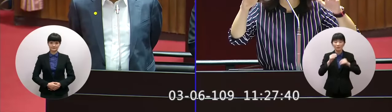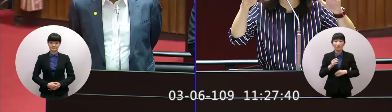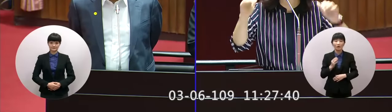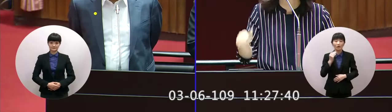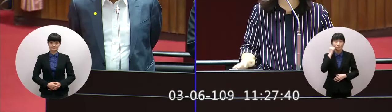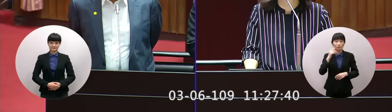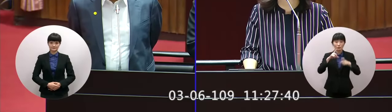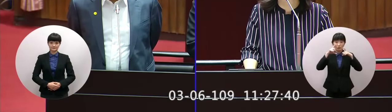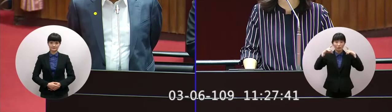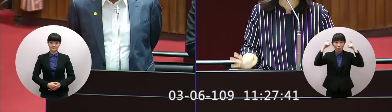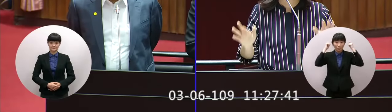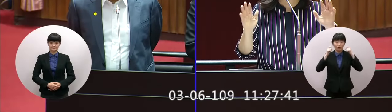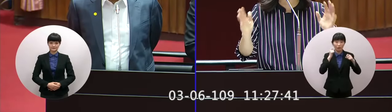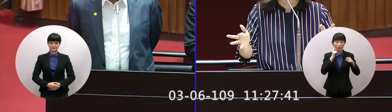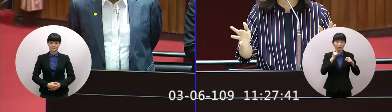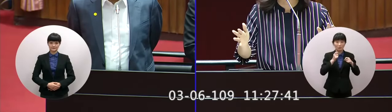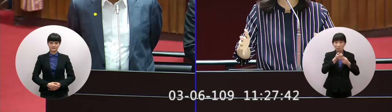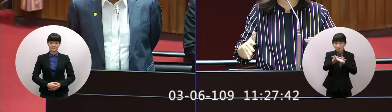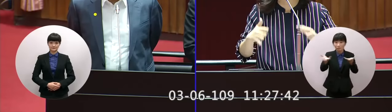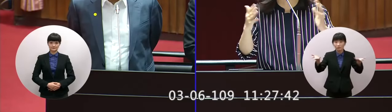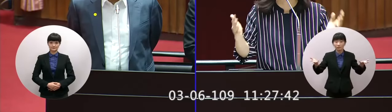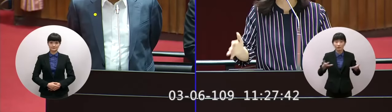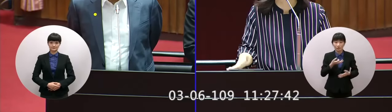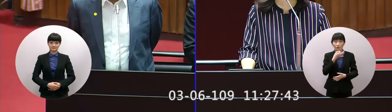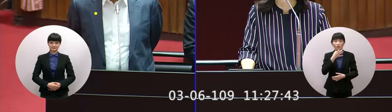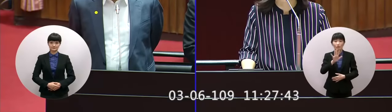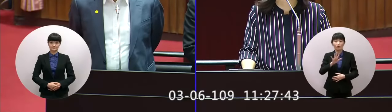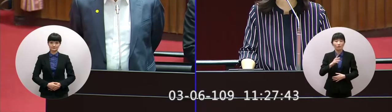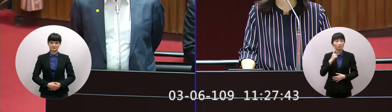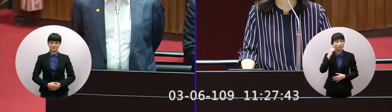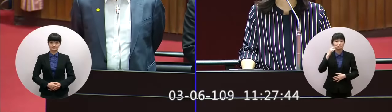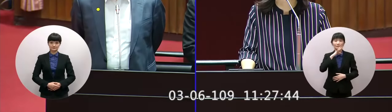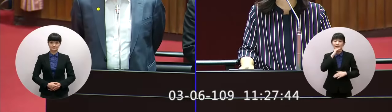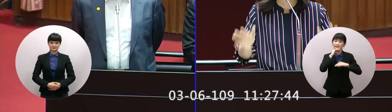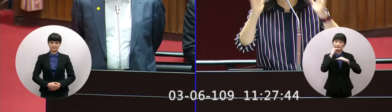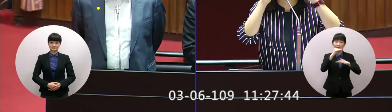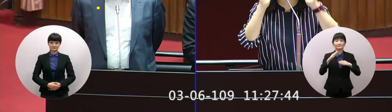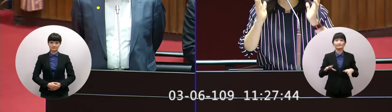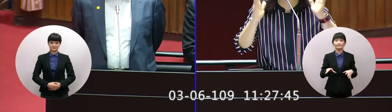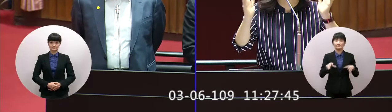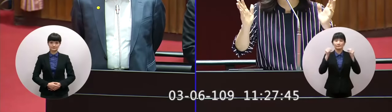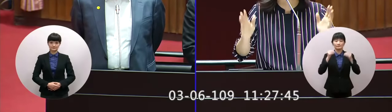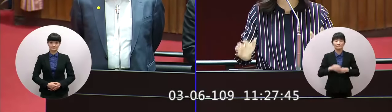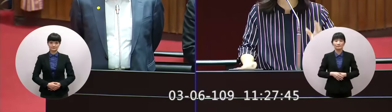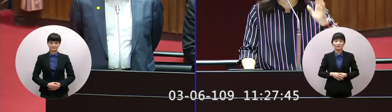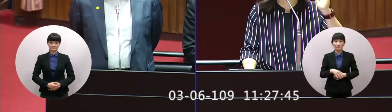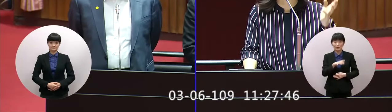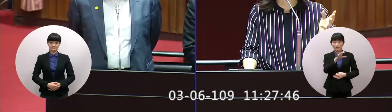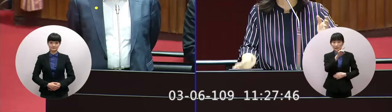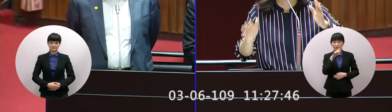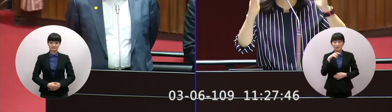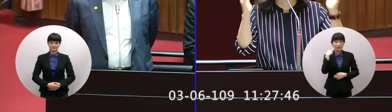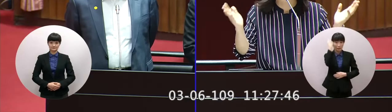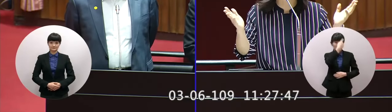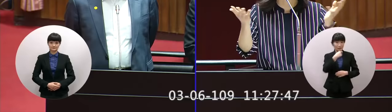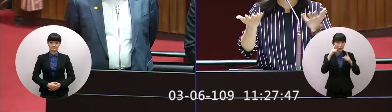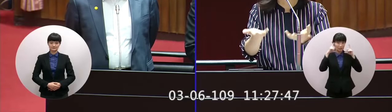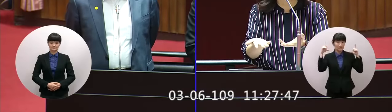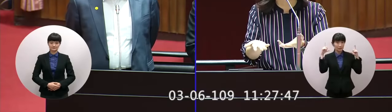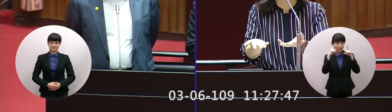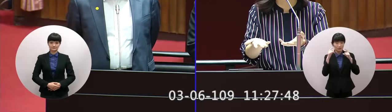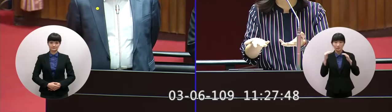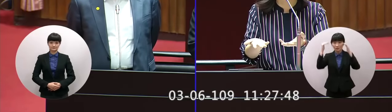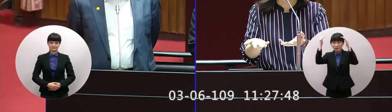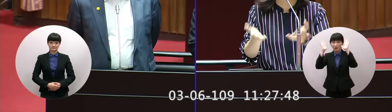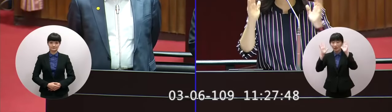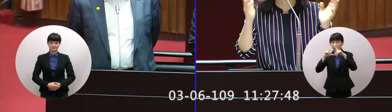单发放片数差不多的时候，如果我是建议也许也不一定要有年龄的限制啊，而是以他的脸型来决定他适合大人